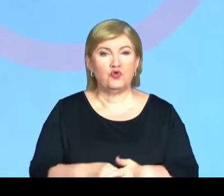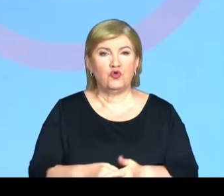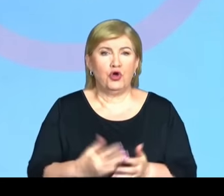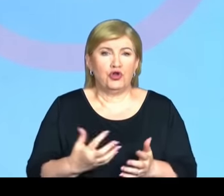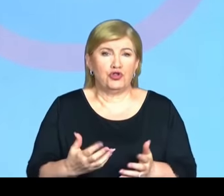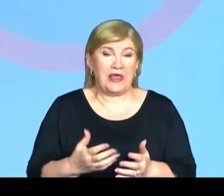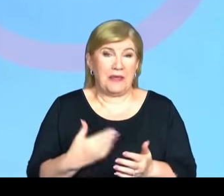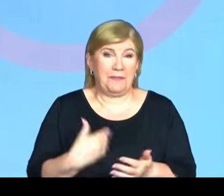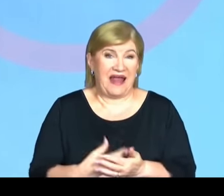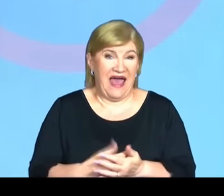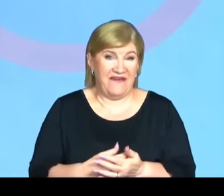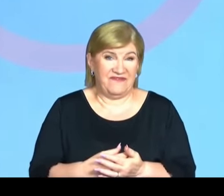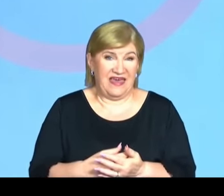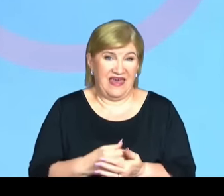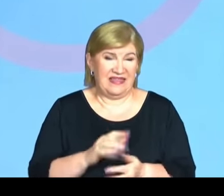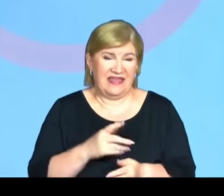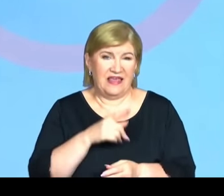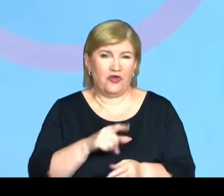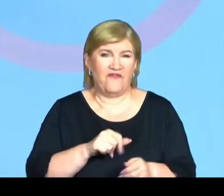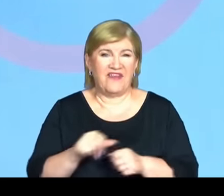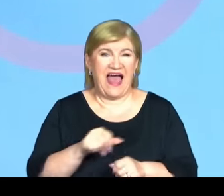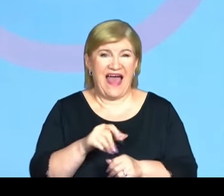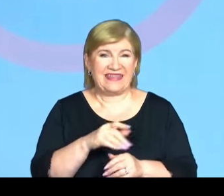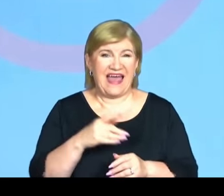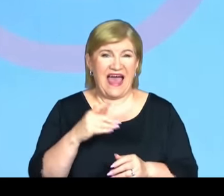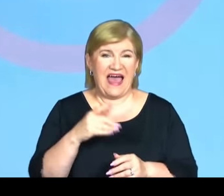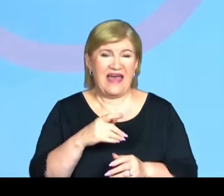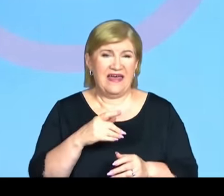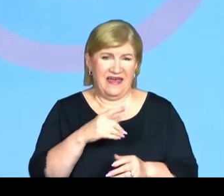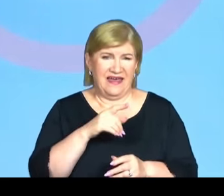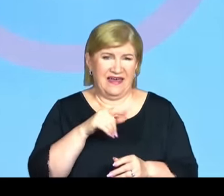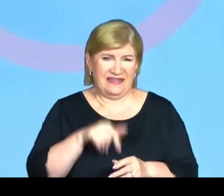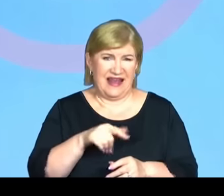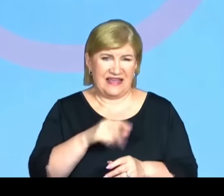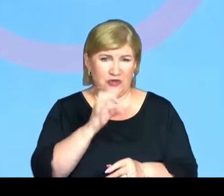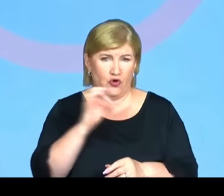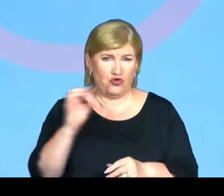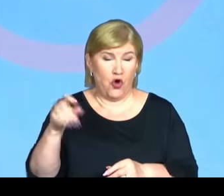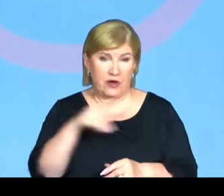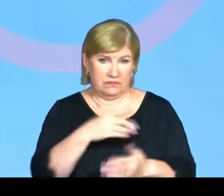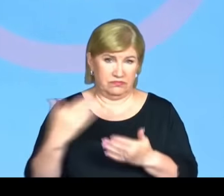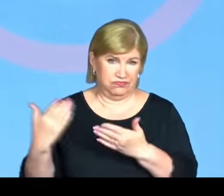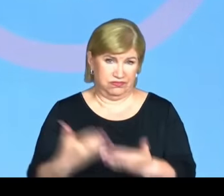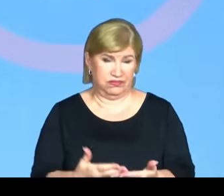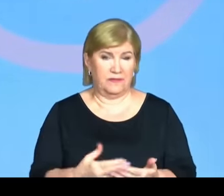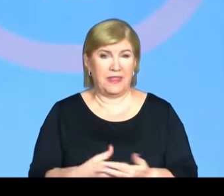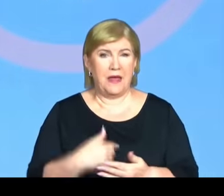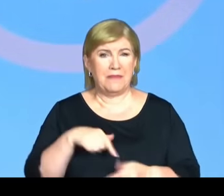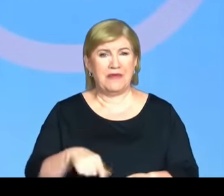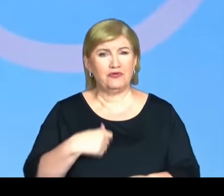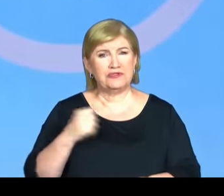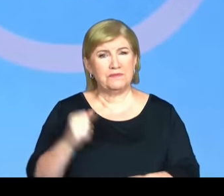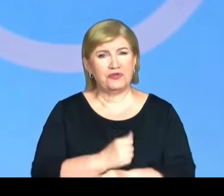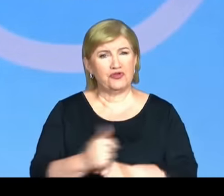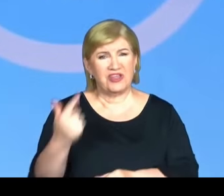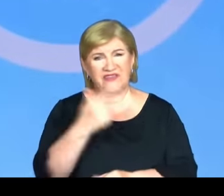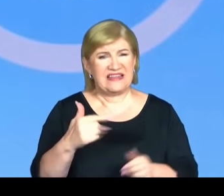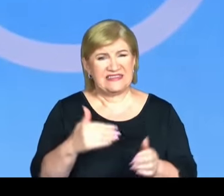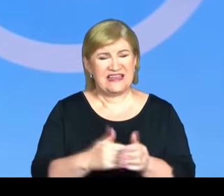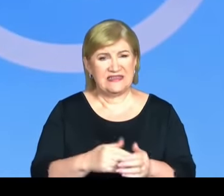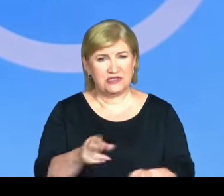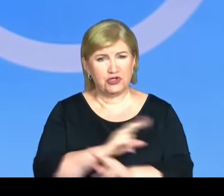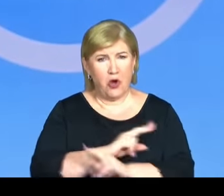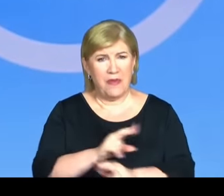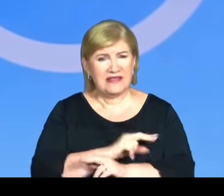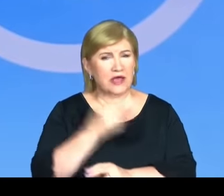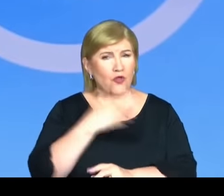už teraz vláda v demisii pána Odora, ktorá z neho prišla. Máme tu 20 000 zbytočne obetí. 20 000 ľudí